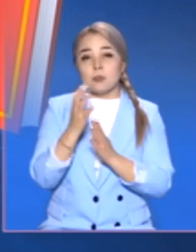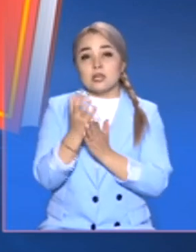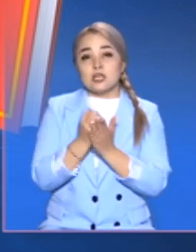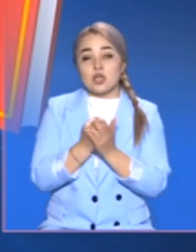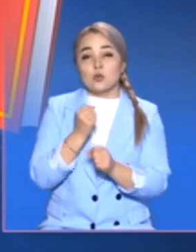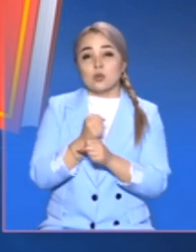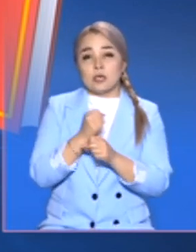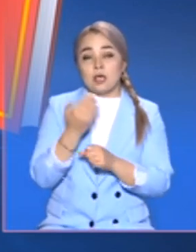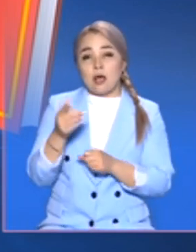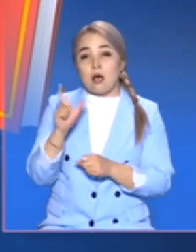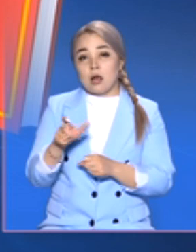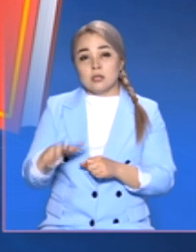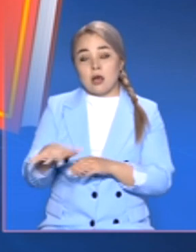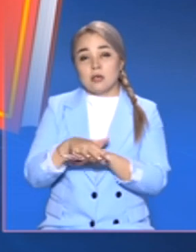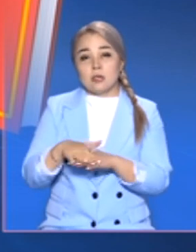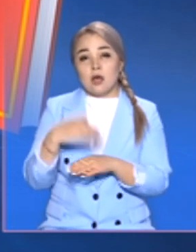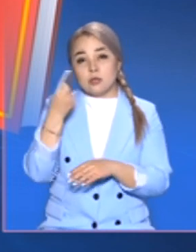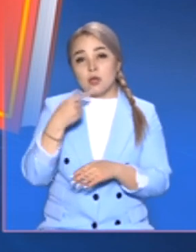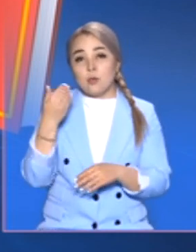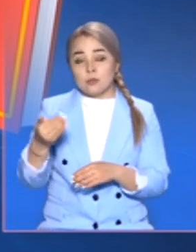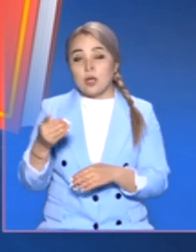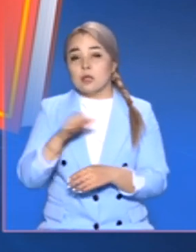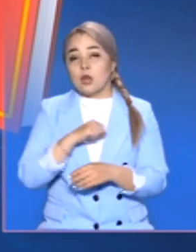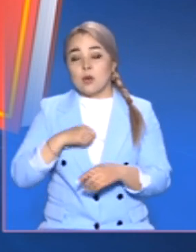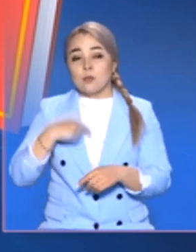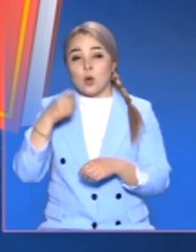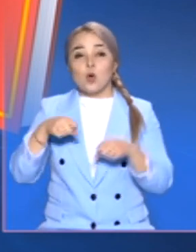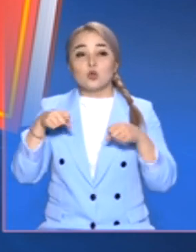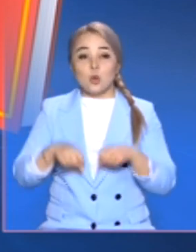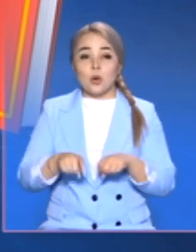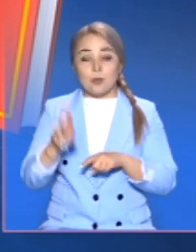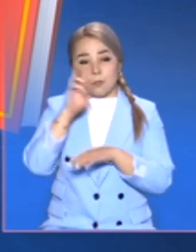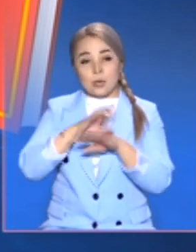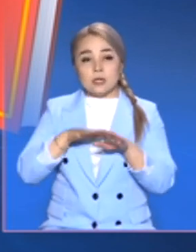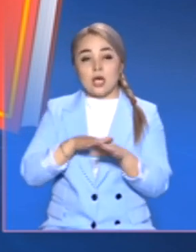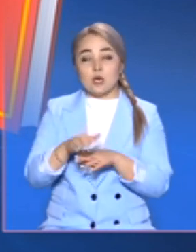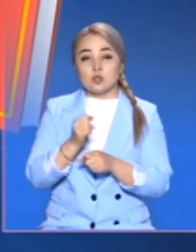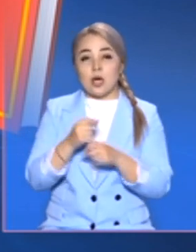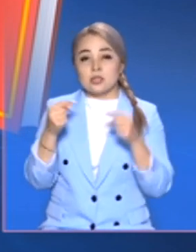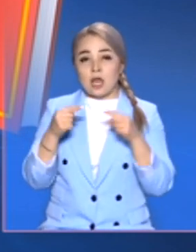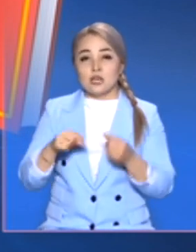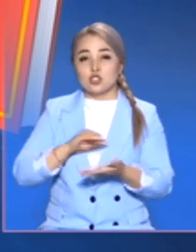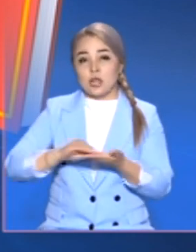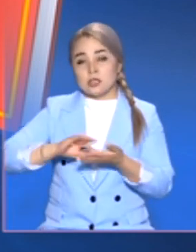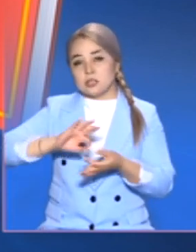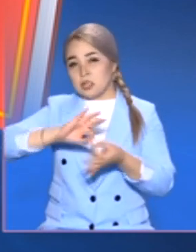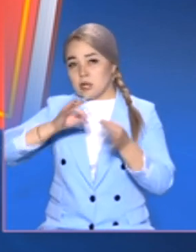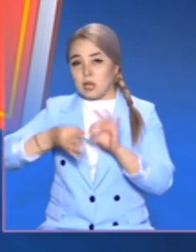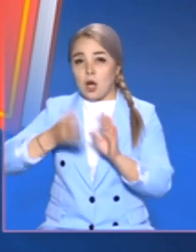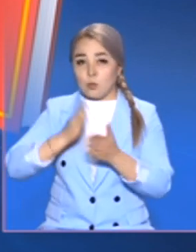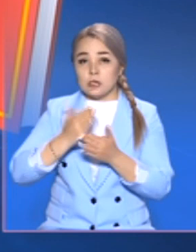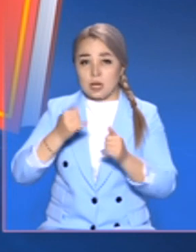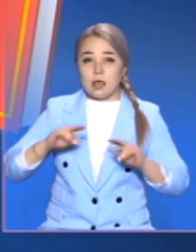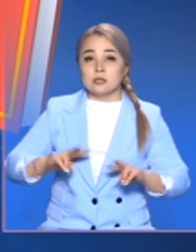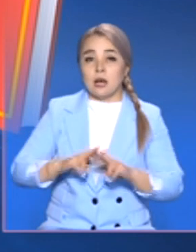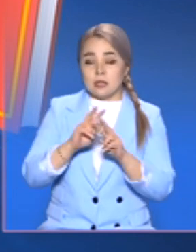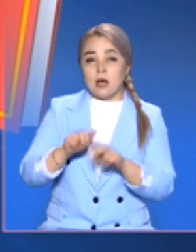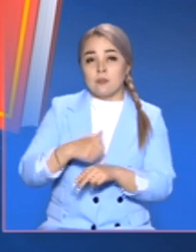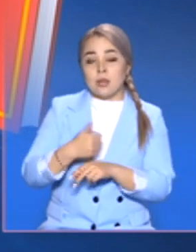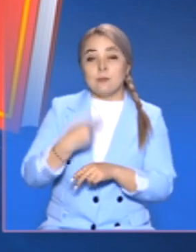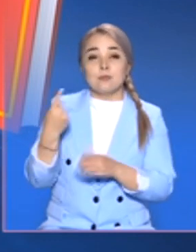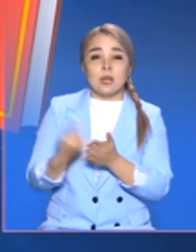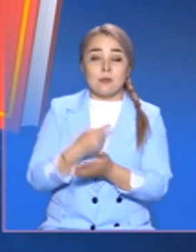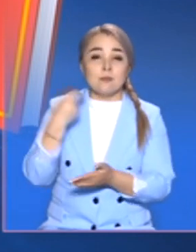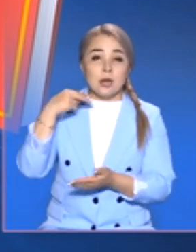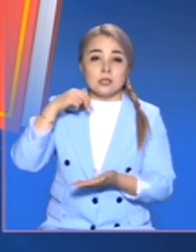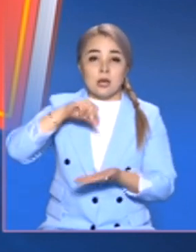ресурстар халыққа тиесілі. Халық атынан меншік құқығын мемлекет жүзеге асырады деп нақты жазылады. Елбасы мәртебесі және тұңғыш президенттің